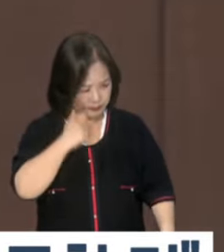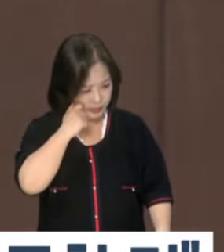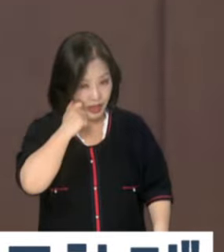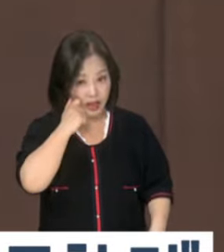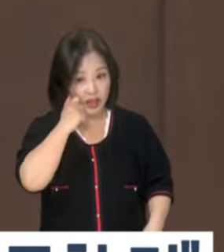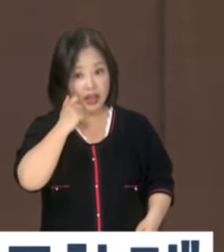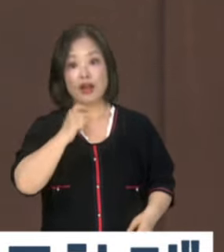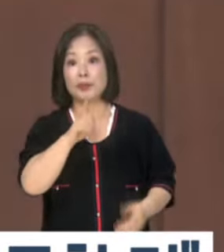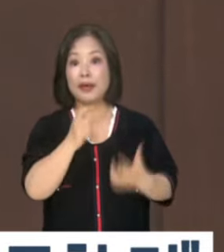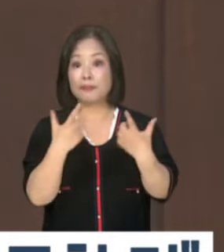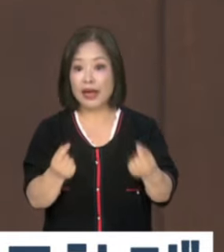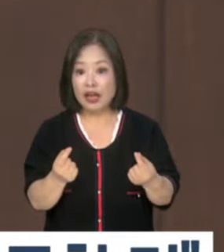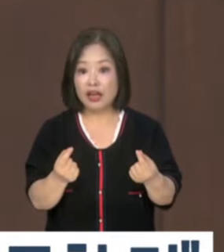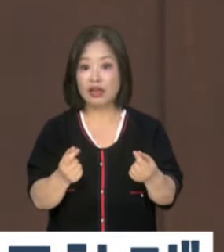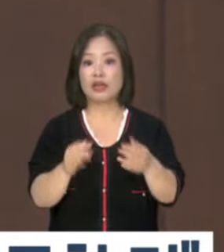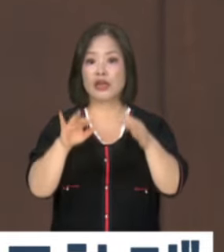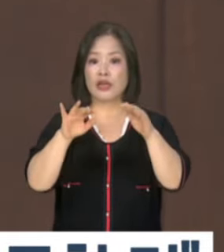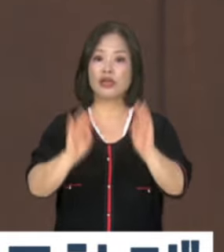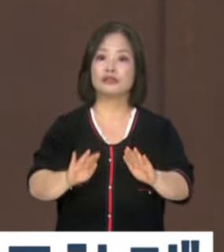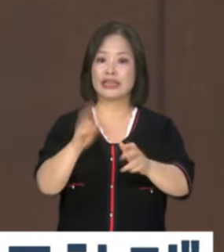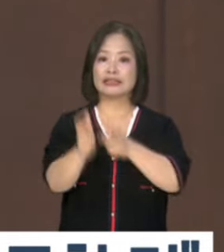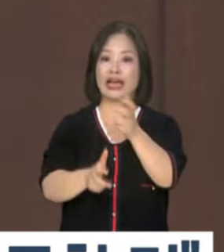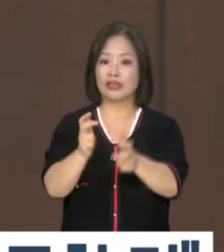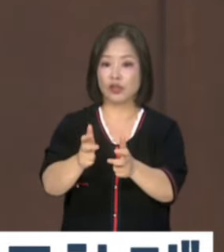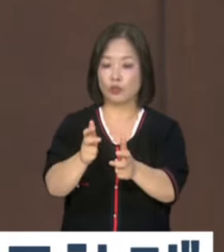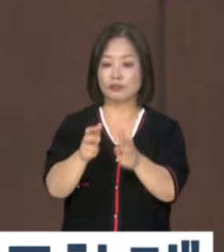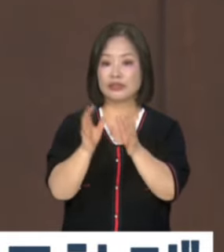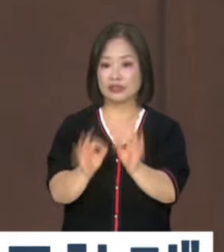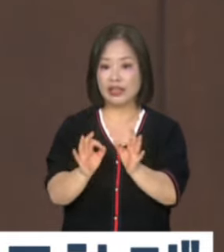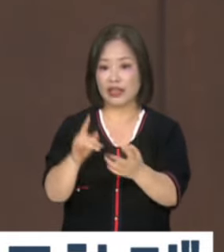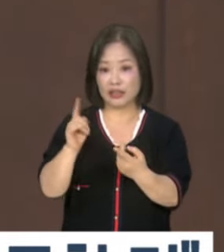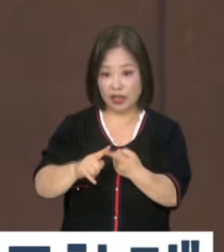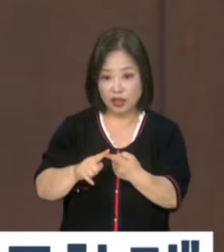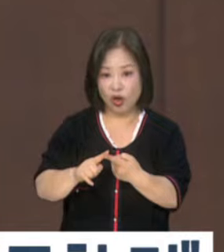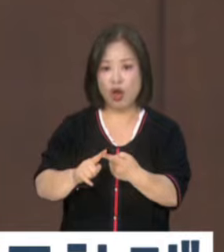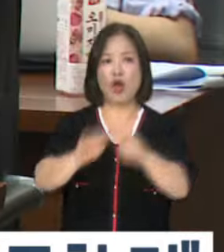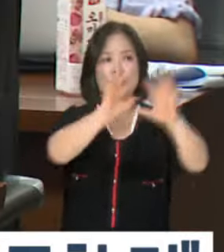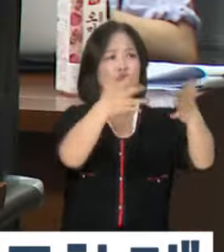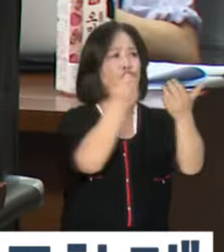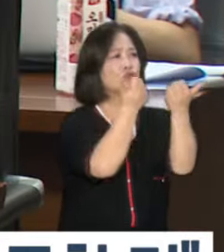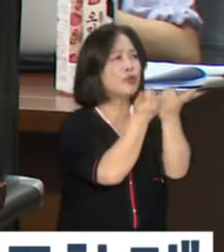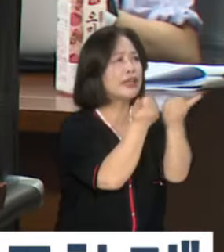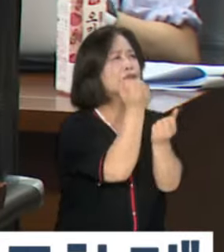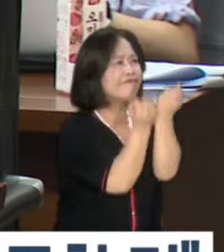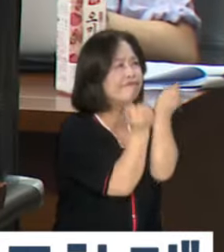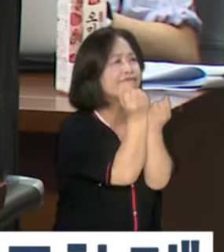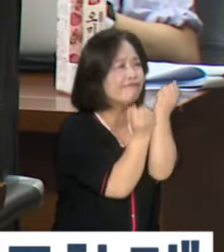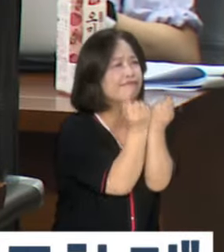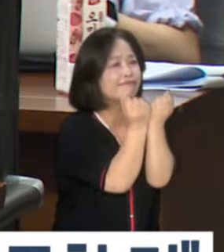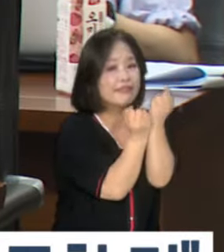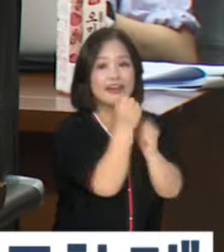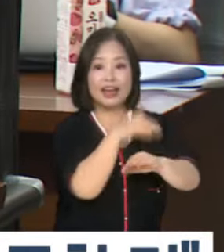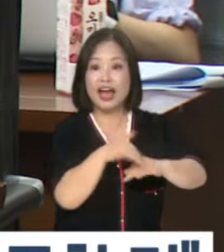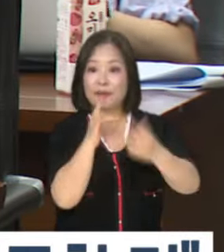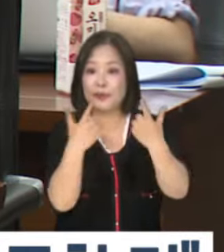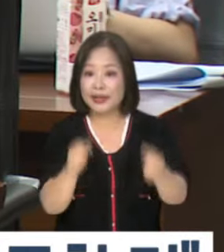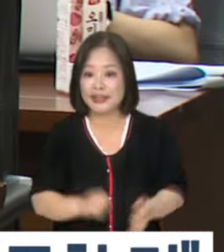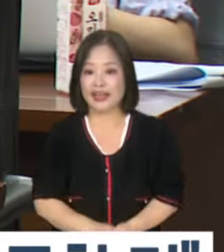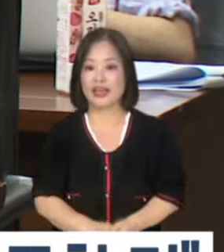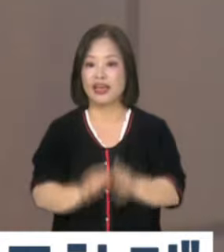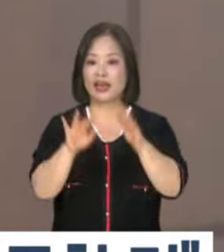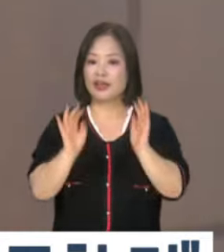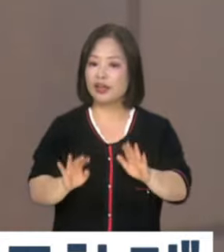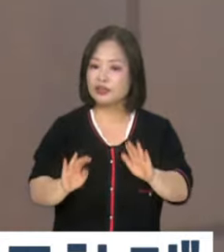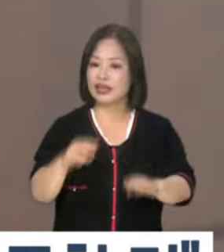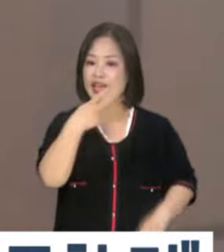국정 과제라며 사는법 개정을 위해 22대 국회를 지속해서 설득하겠다고 강조했습니다 hmm 매각